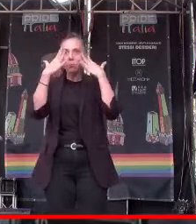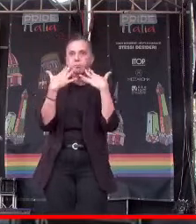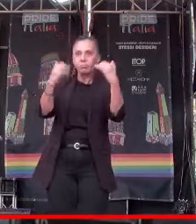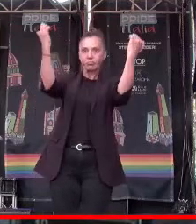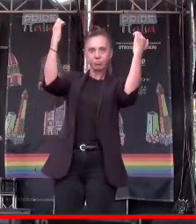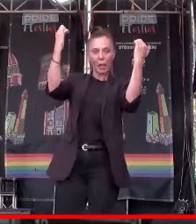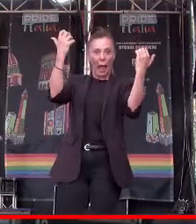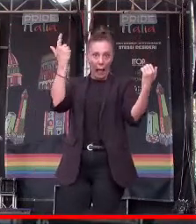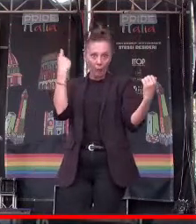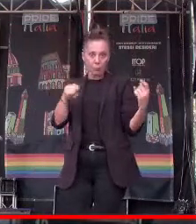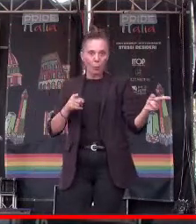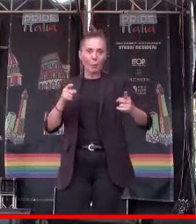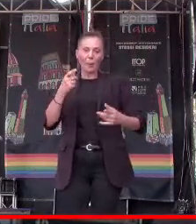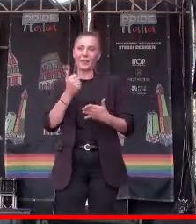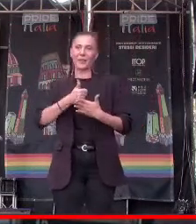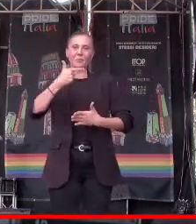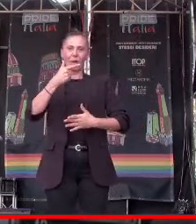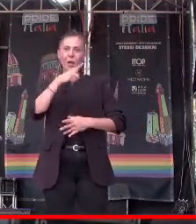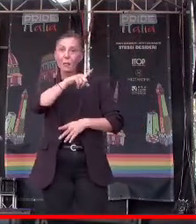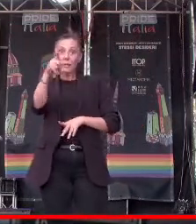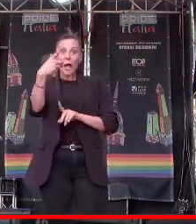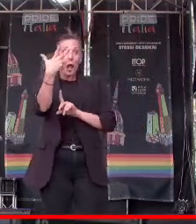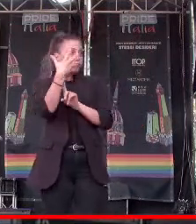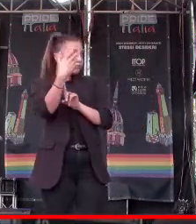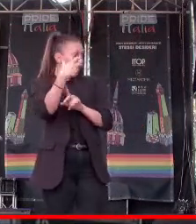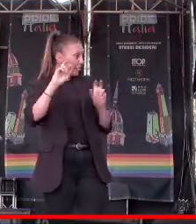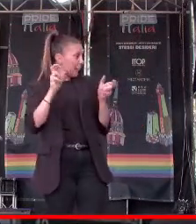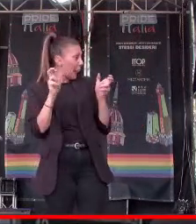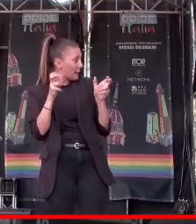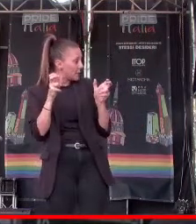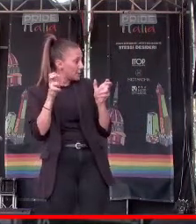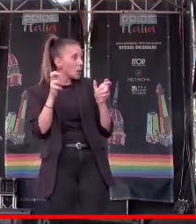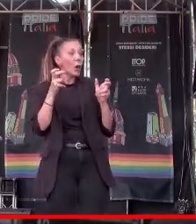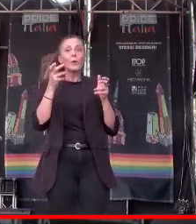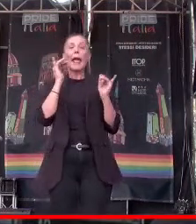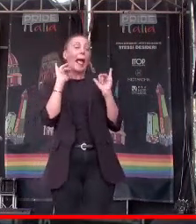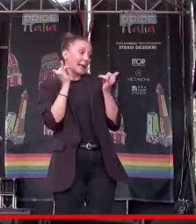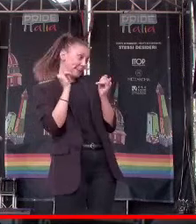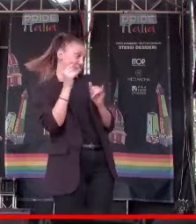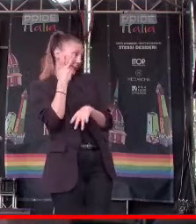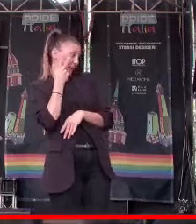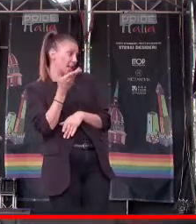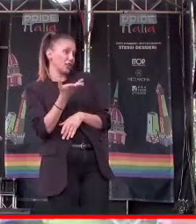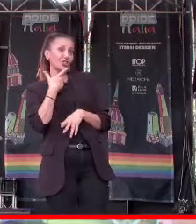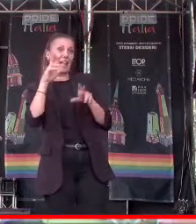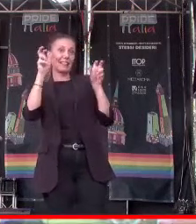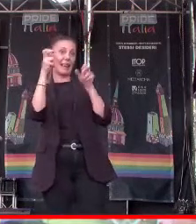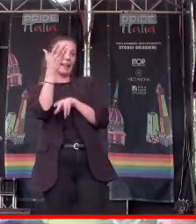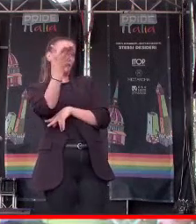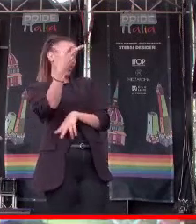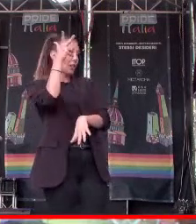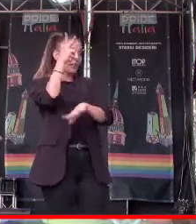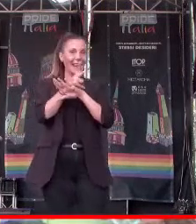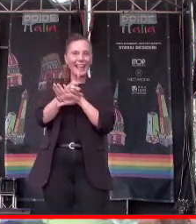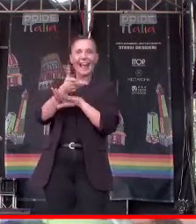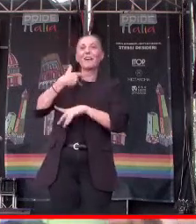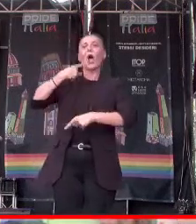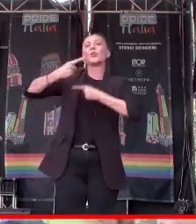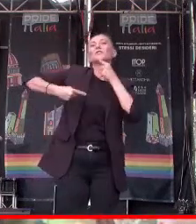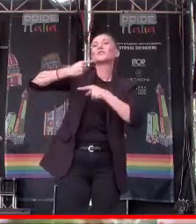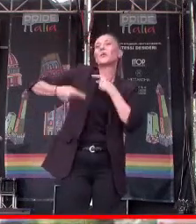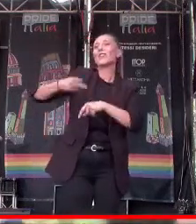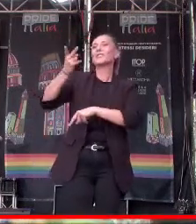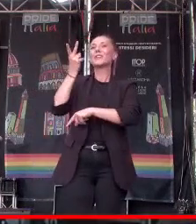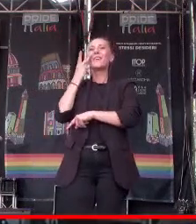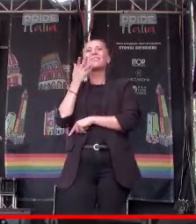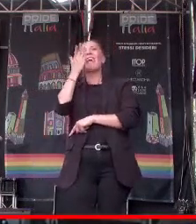importante. Perché non rimane ma con noi? Ma stanno riprendendo, allora? Siamo in televisione, dico sì. Sì, vede, c'è la televisione. Sì. Guardi, ci resto sono solo ospiti. Per far rosicare mia suocera quando mi vede in televisione,